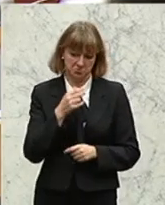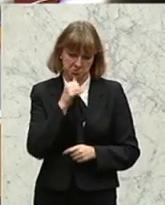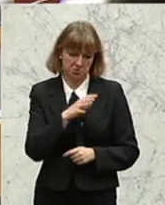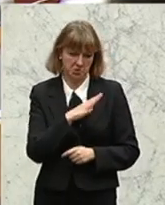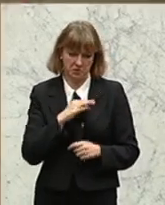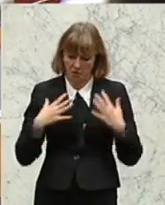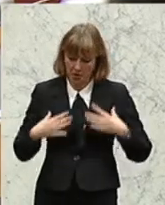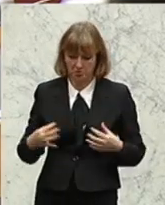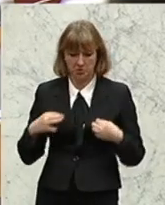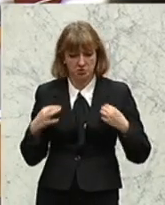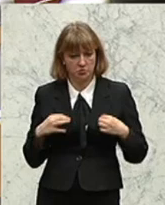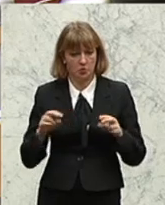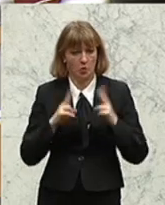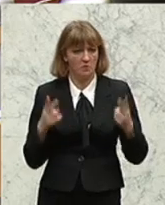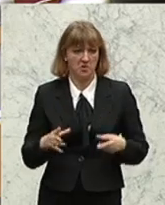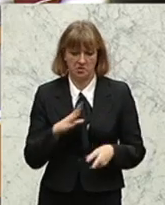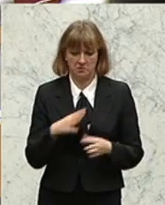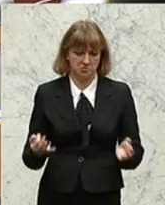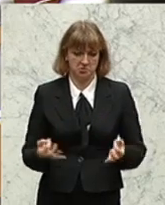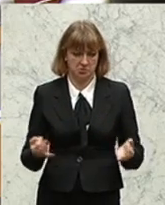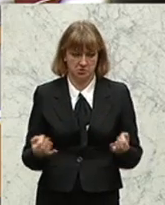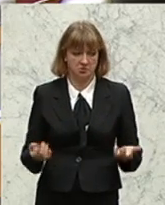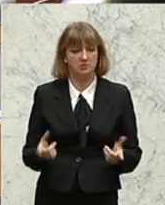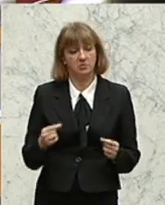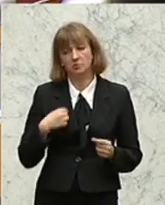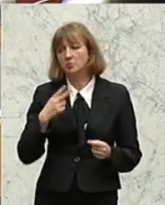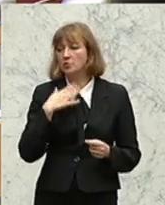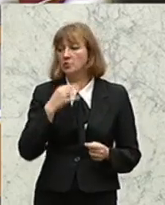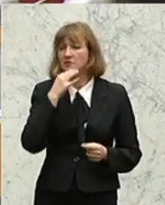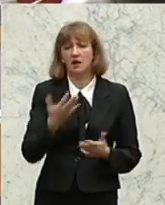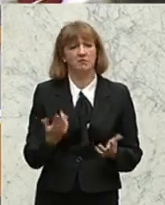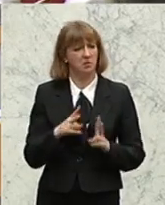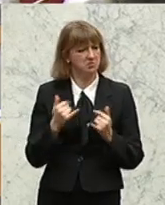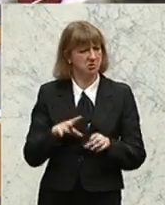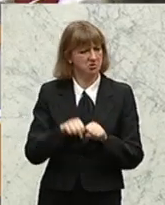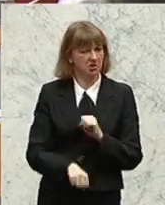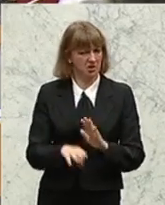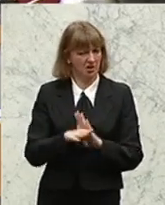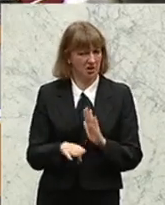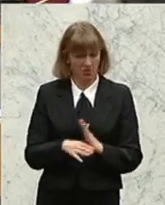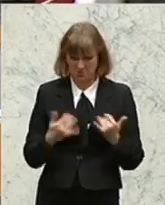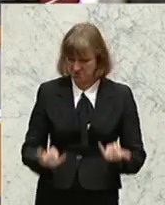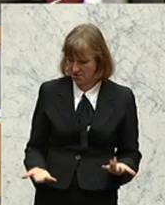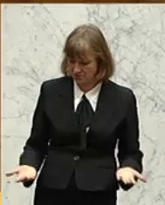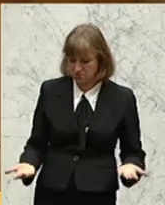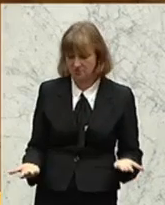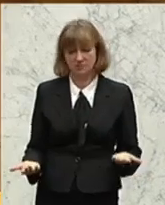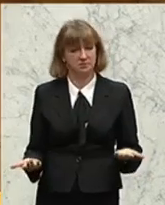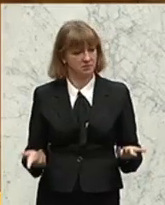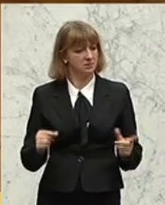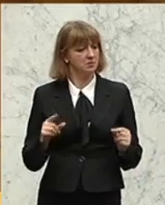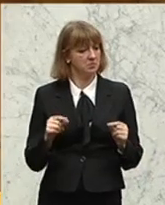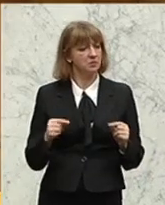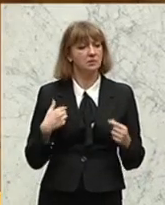Leib und Leben und Gesundheit oder Umwelt sehen und da möchte einfach einmal hinterfragen warum das nach wie vor so streng geregelt ist es liegt ein